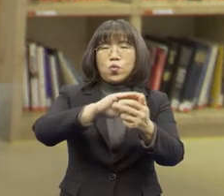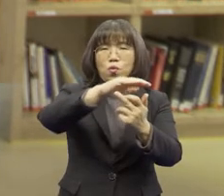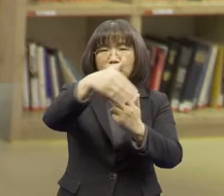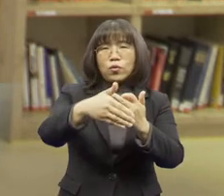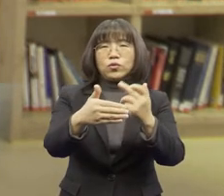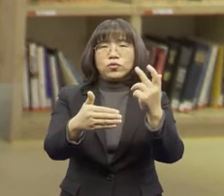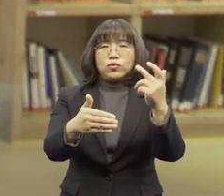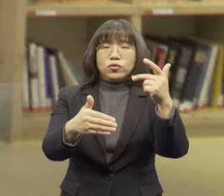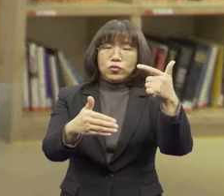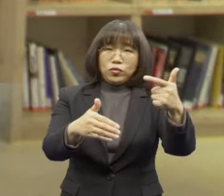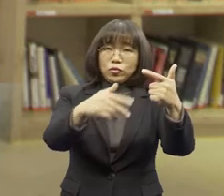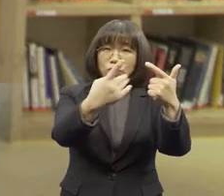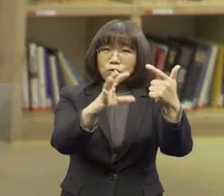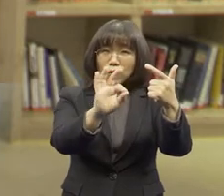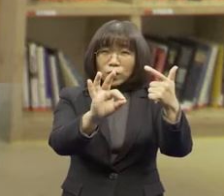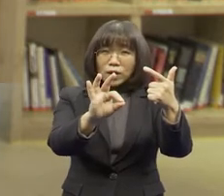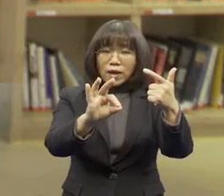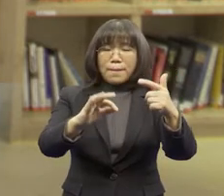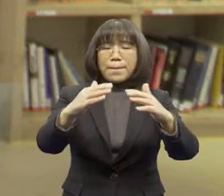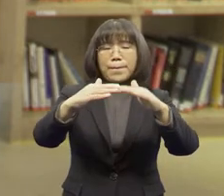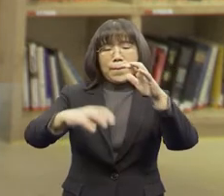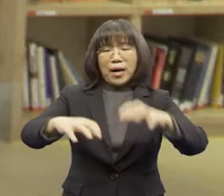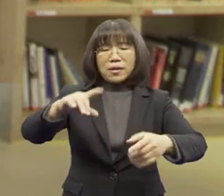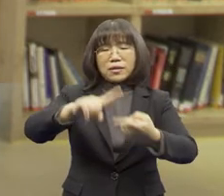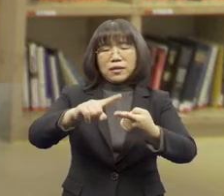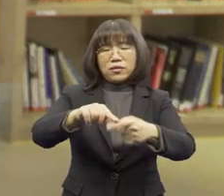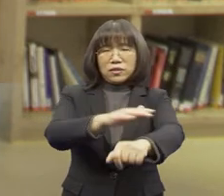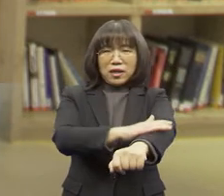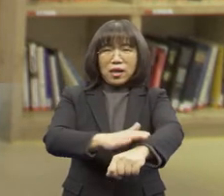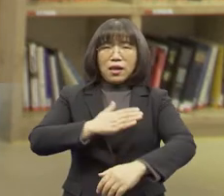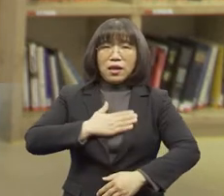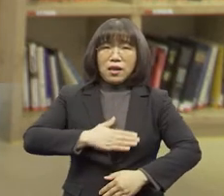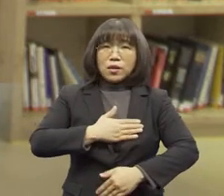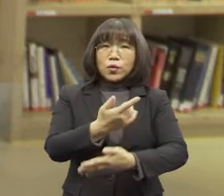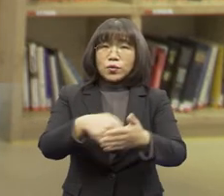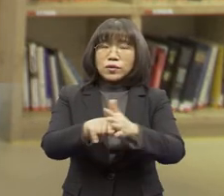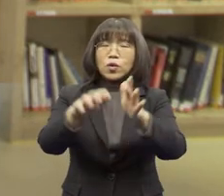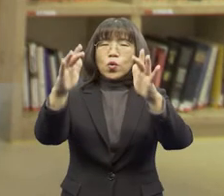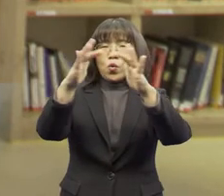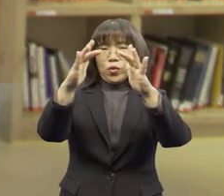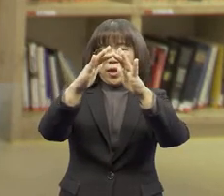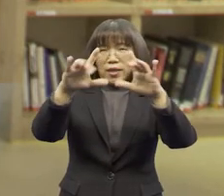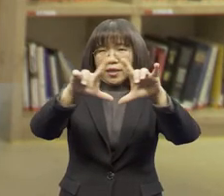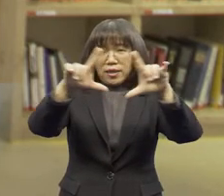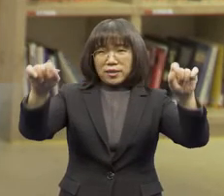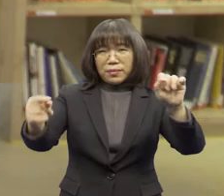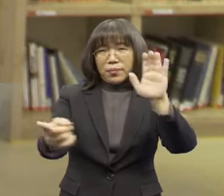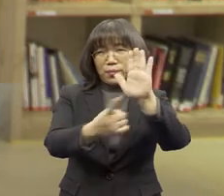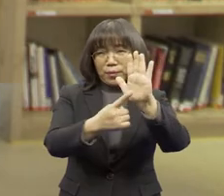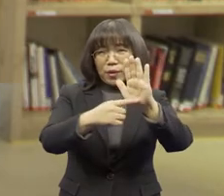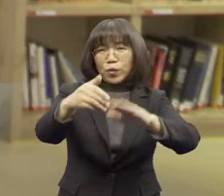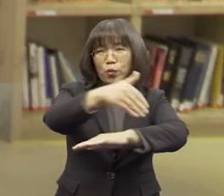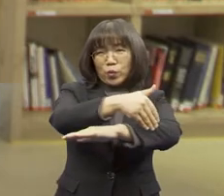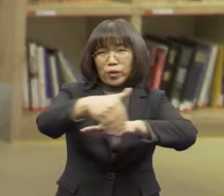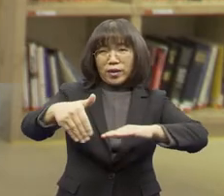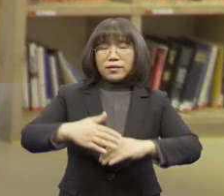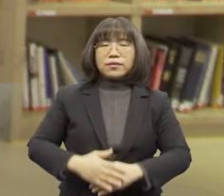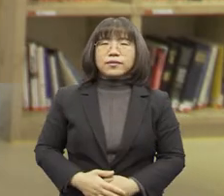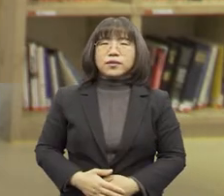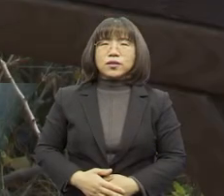화곡 6동 전 지민이의 우리마을 소식 을 더 많이 접할 수 있도록 온라인 게시판도 경영 할